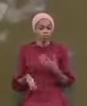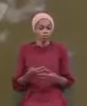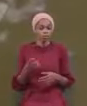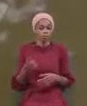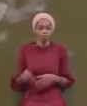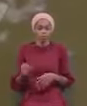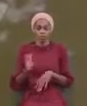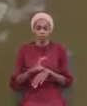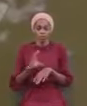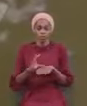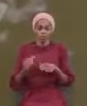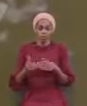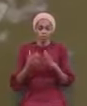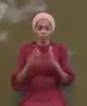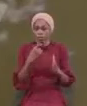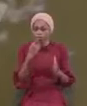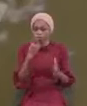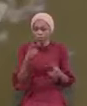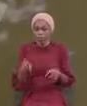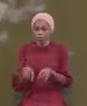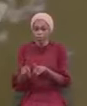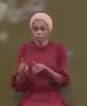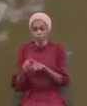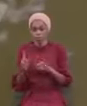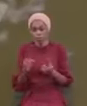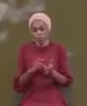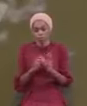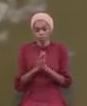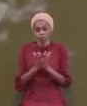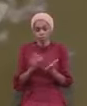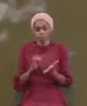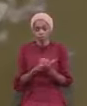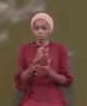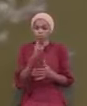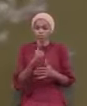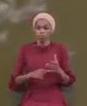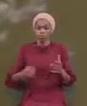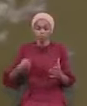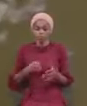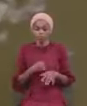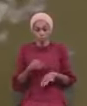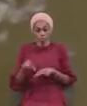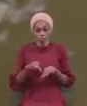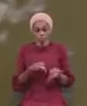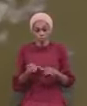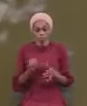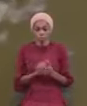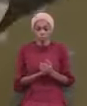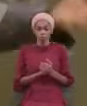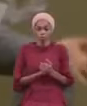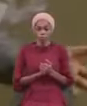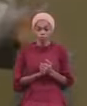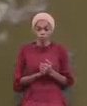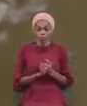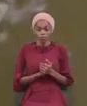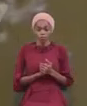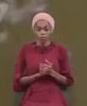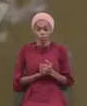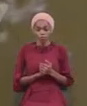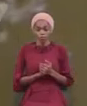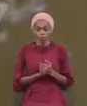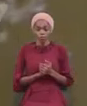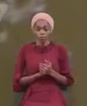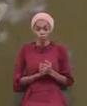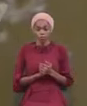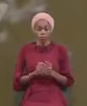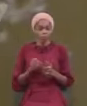nous faisons vous soyez dans les nations dans les états comme au nigériaos